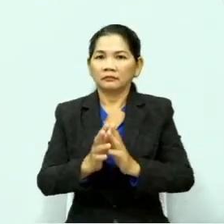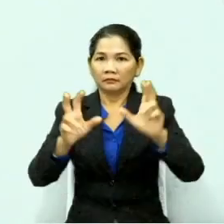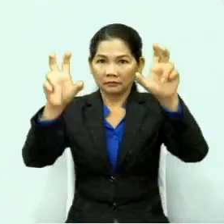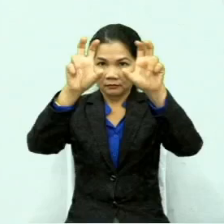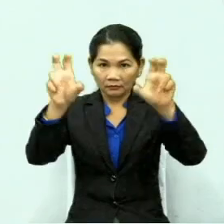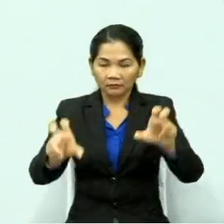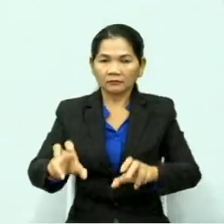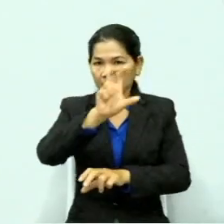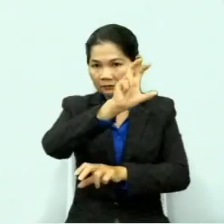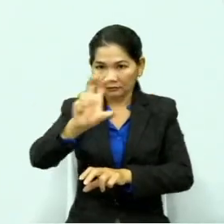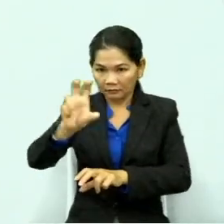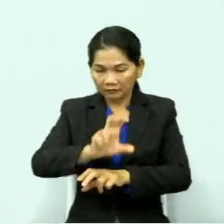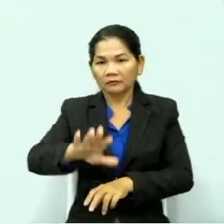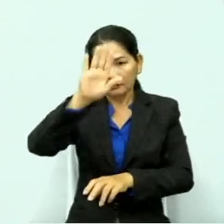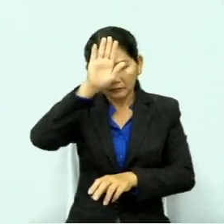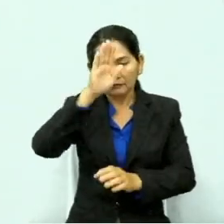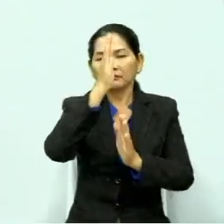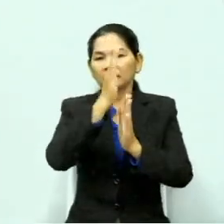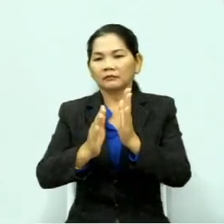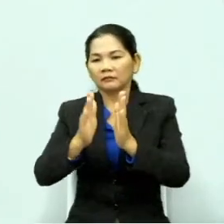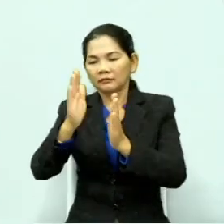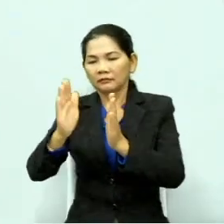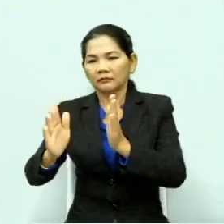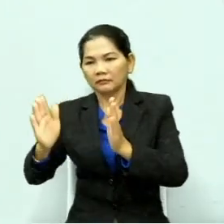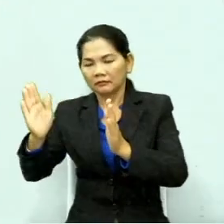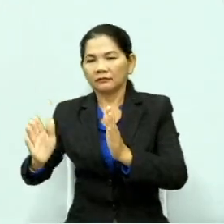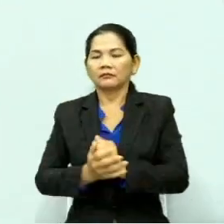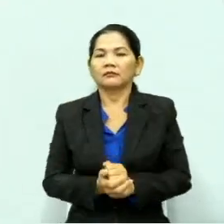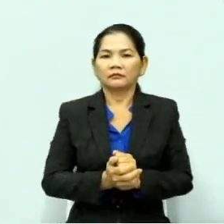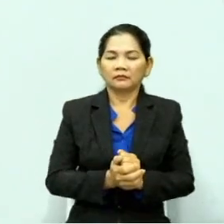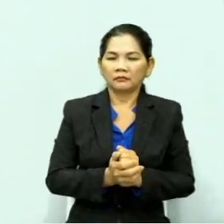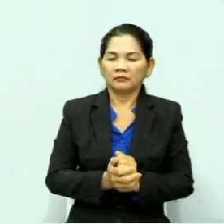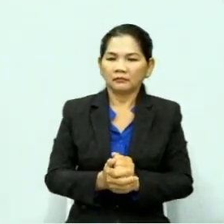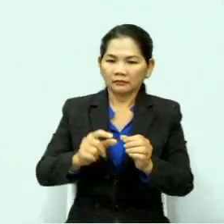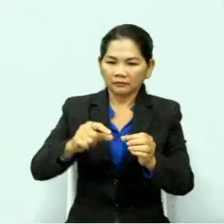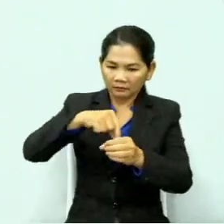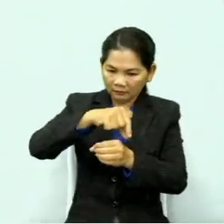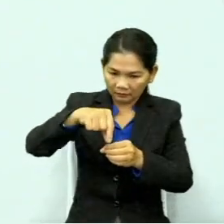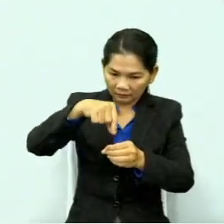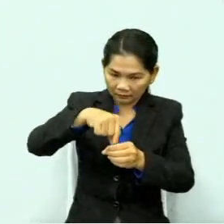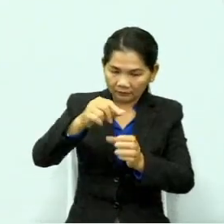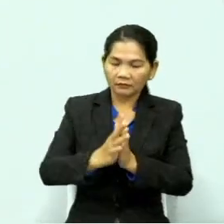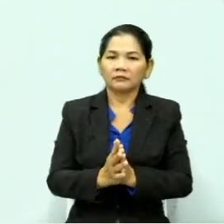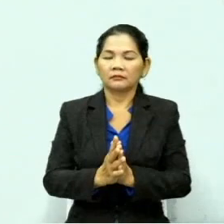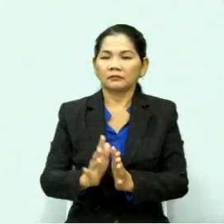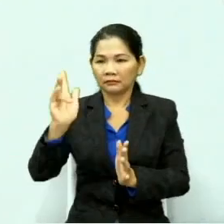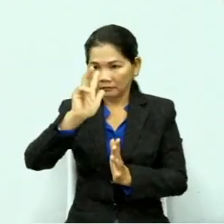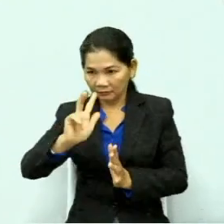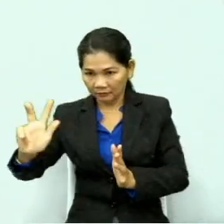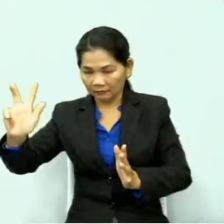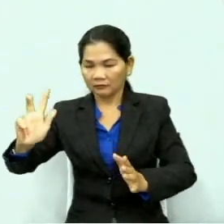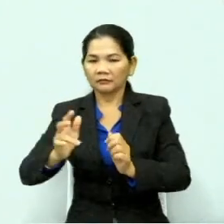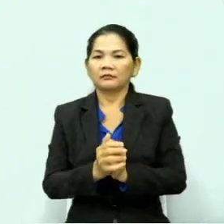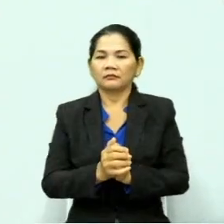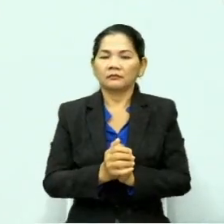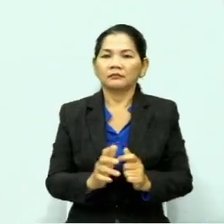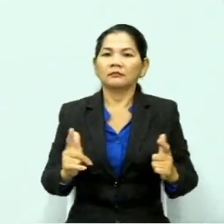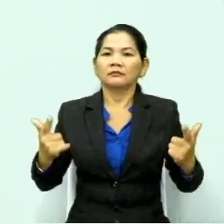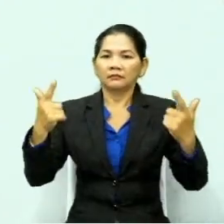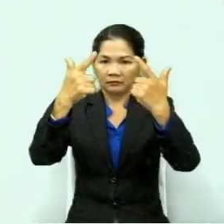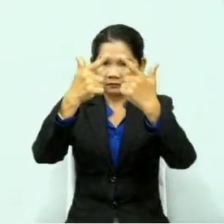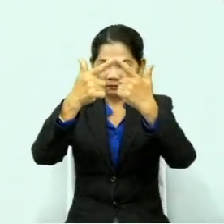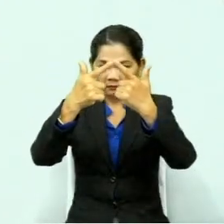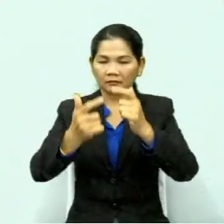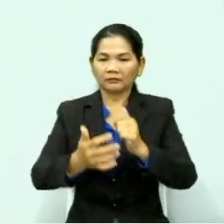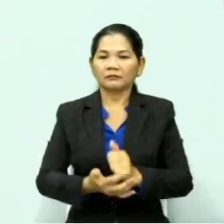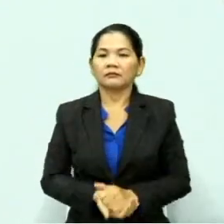Phra Tâm Nà Lấy Phra sát Có Kế Nâng Phra sát Phra Vị Hìa